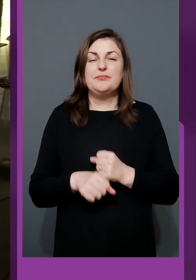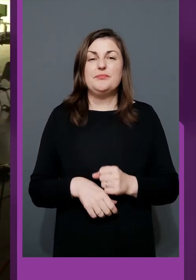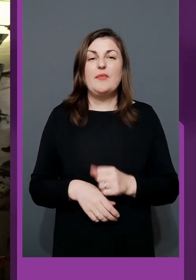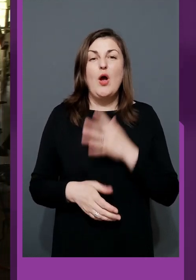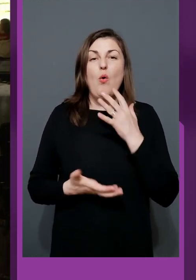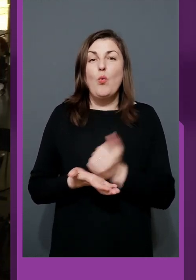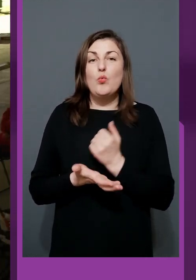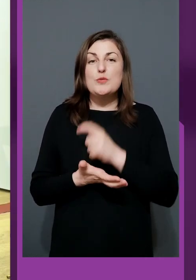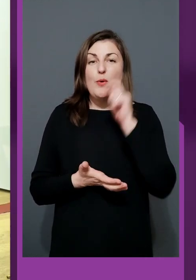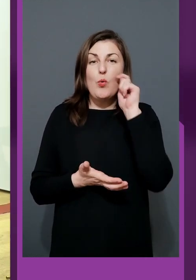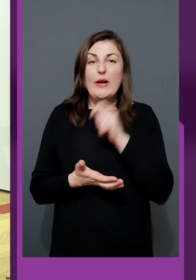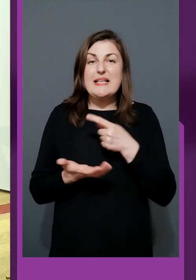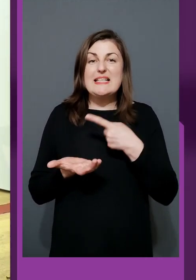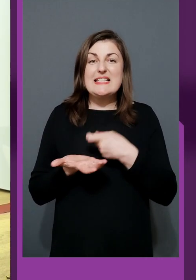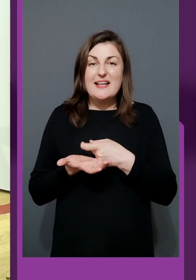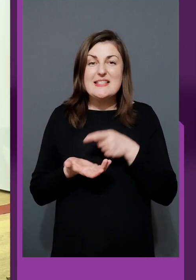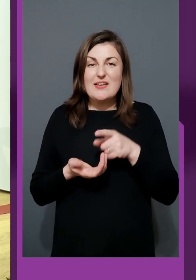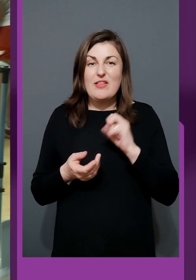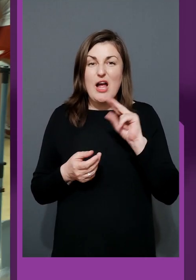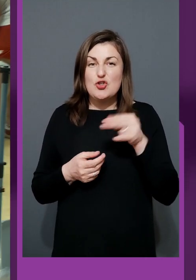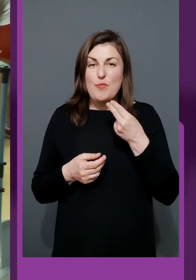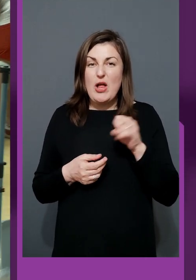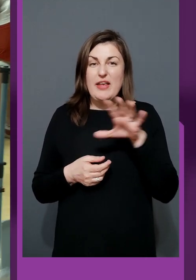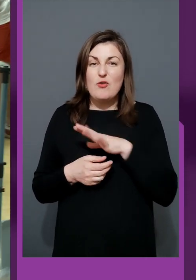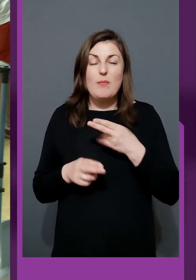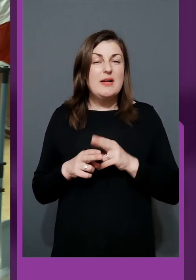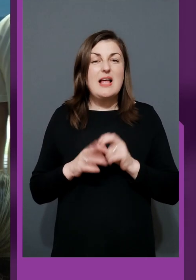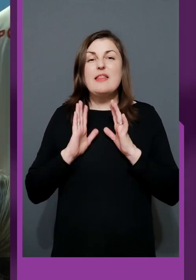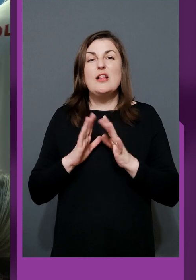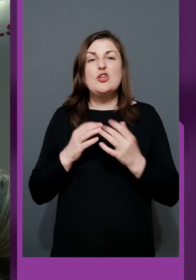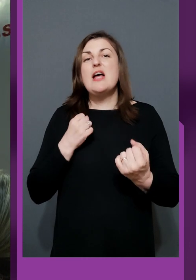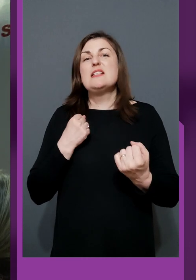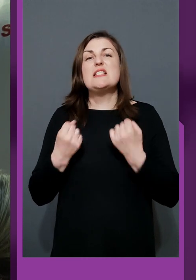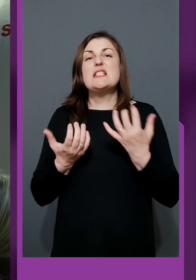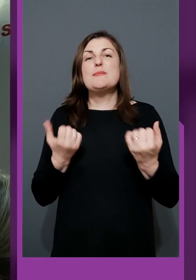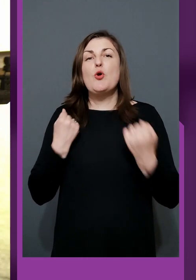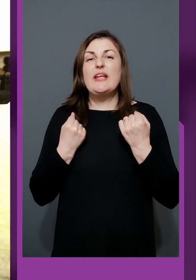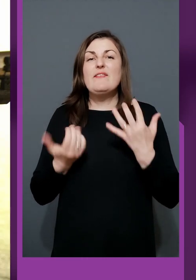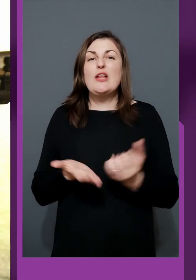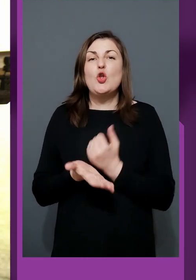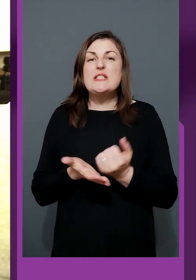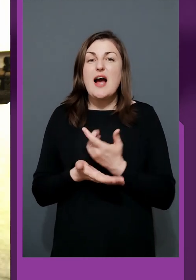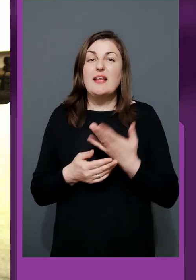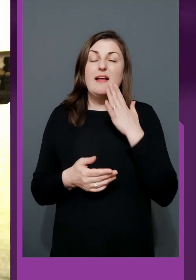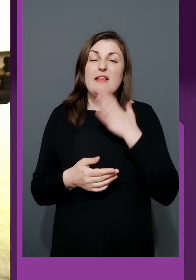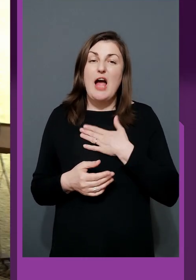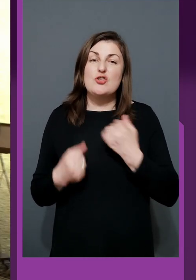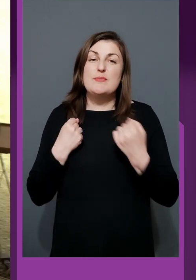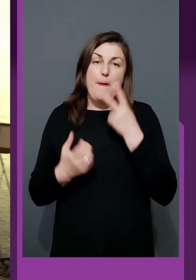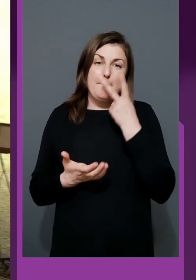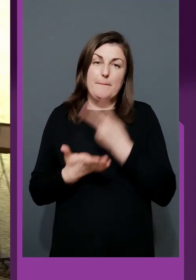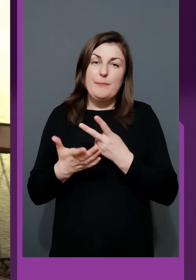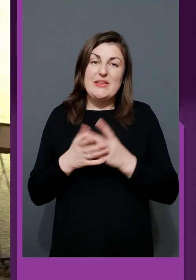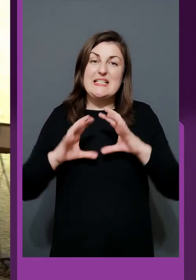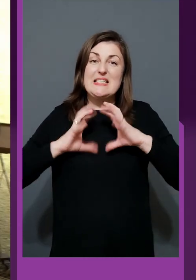працювати успіх українських Стрільців на чемпіонаті Європи це не лише спортивне досягнення наші спортсмени